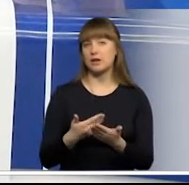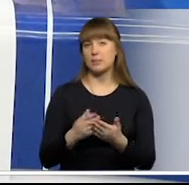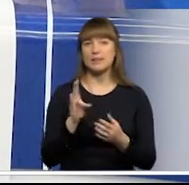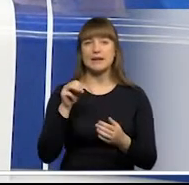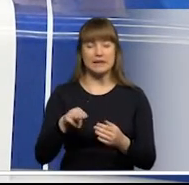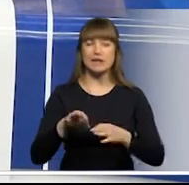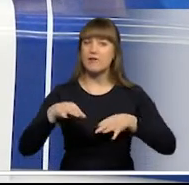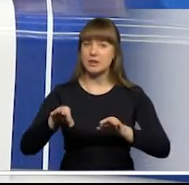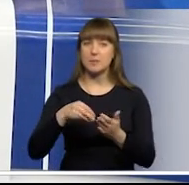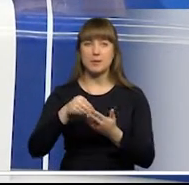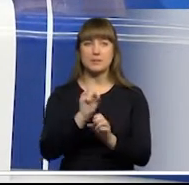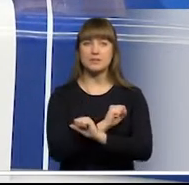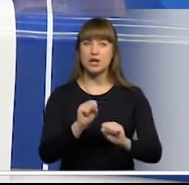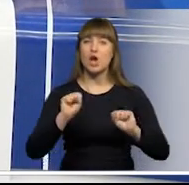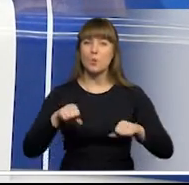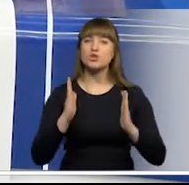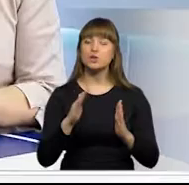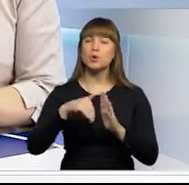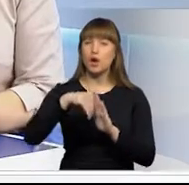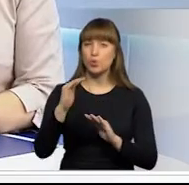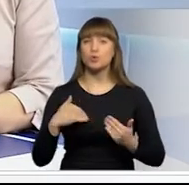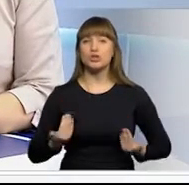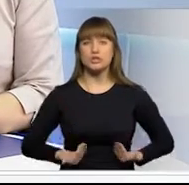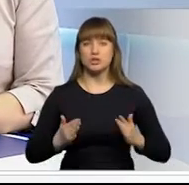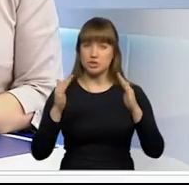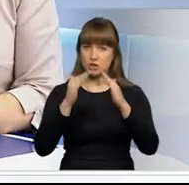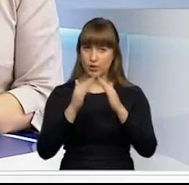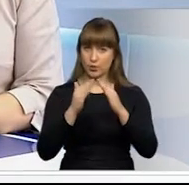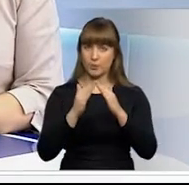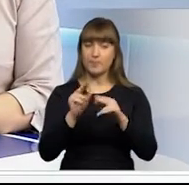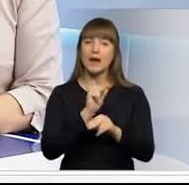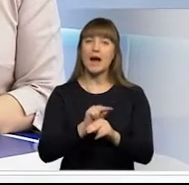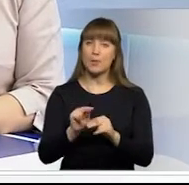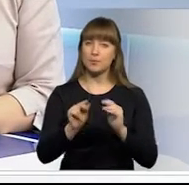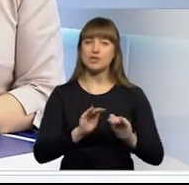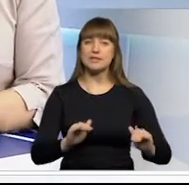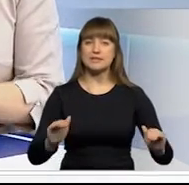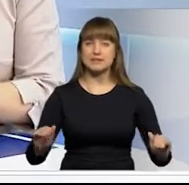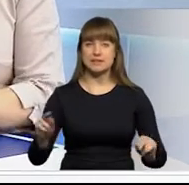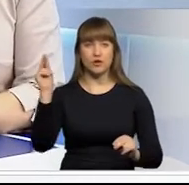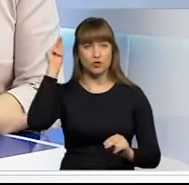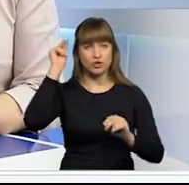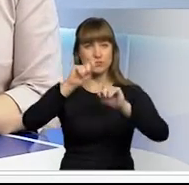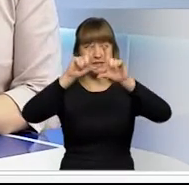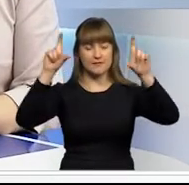нельзя. Можно только улучшить жилье, обучить детей в учебных заведениях,